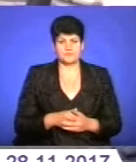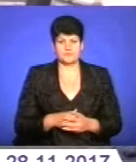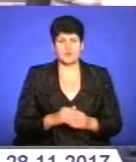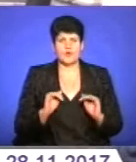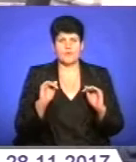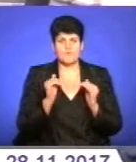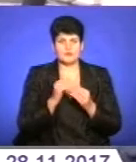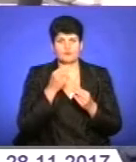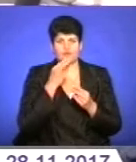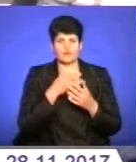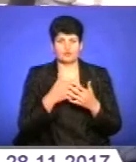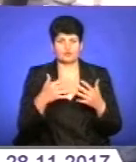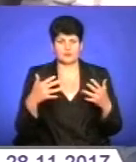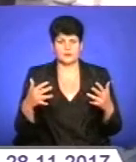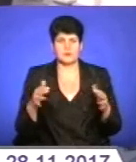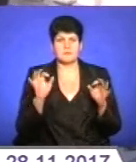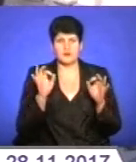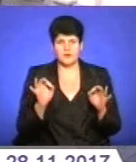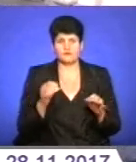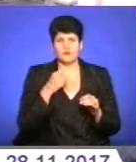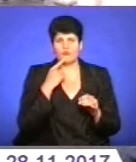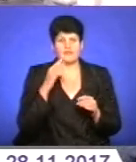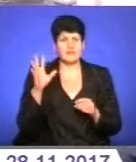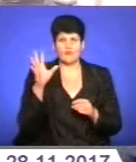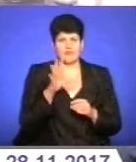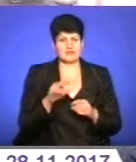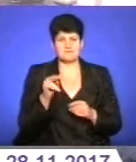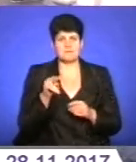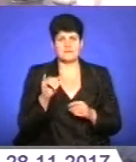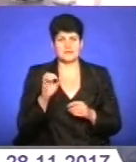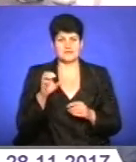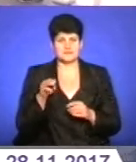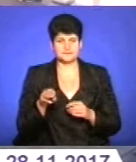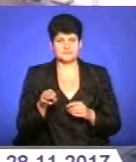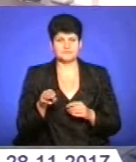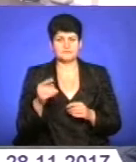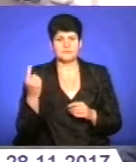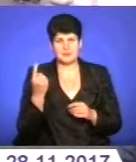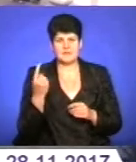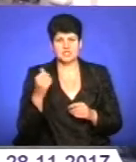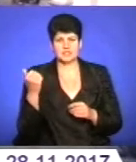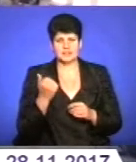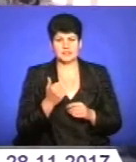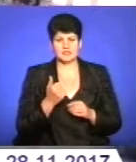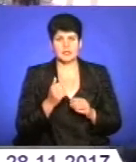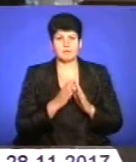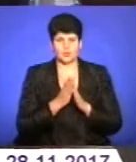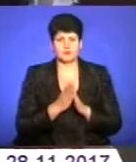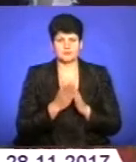в продуктах, правду кажучи, не весь піст, хоча б перший тиждень, і, звичайно, що